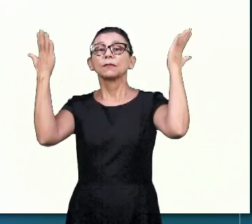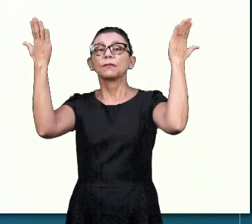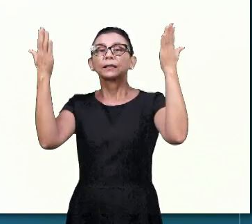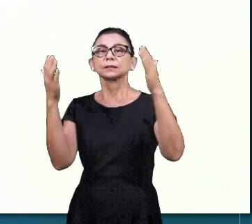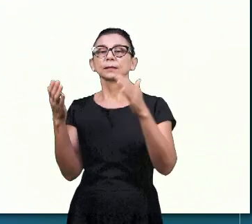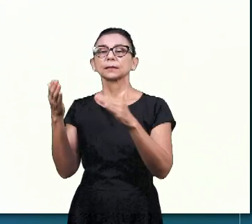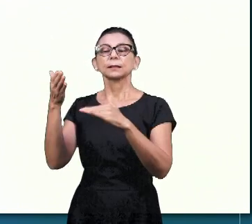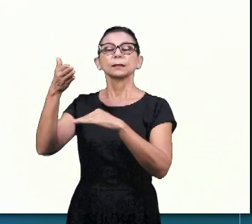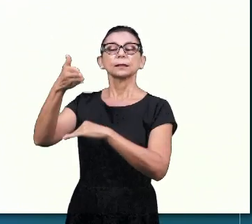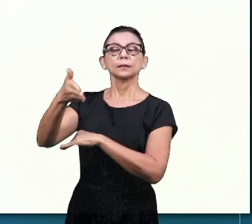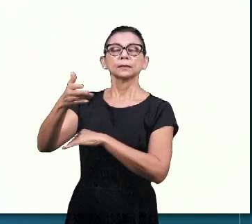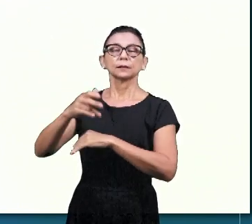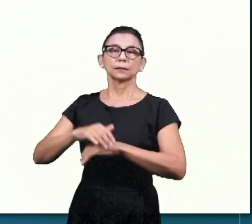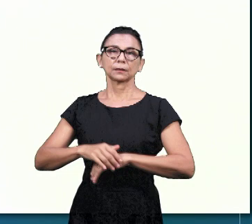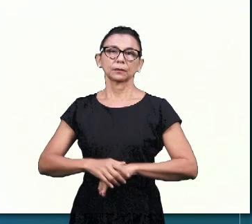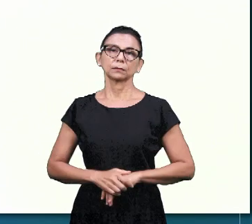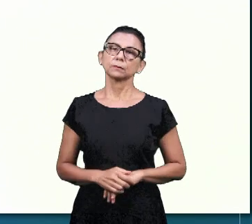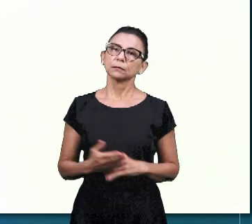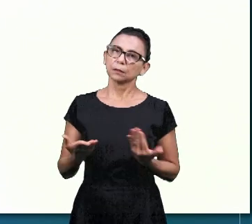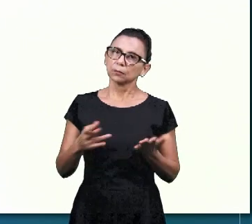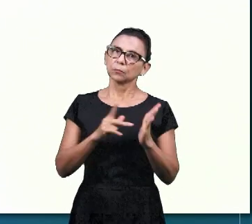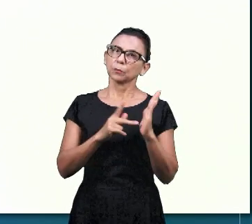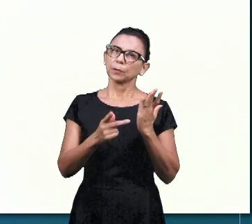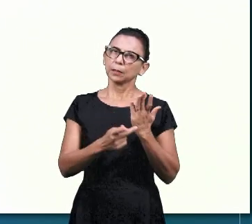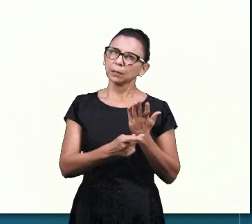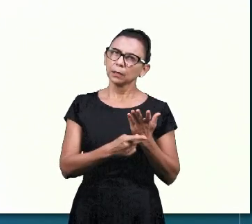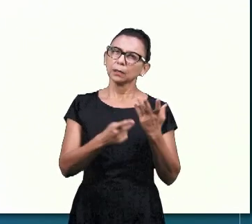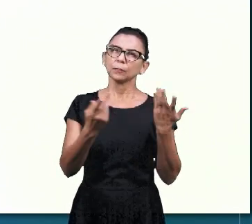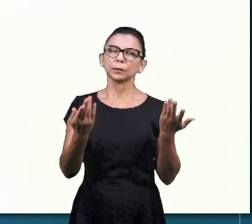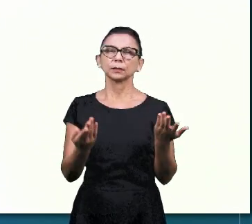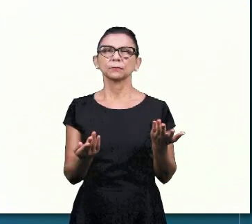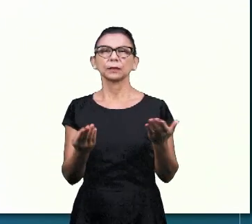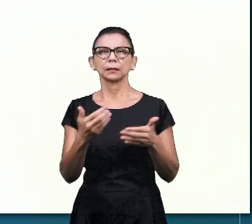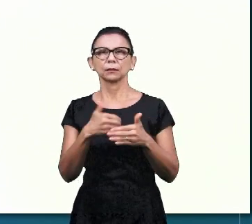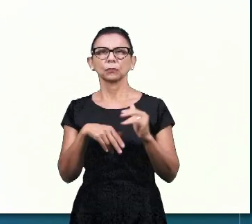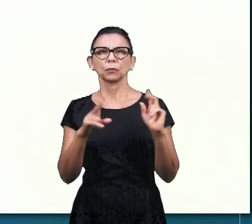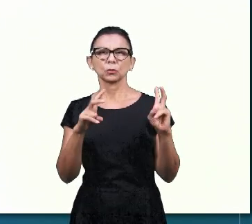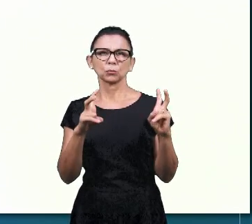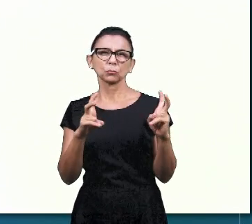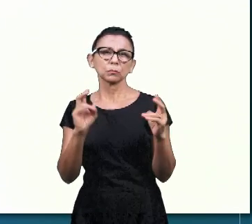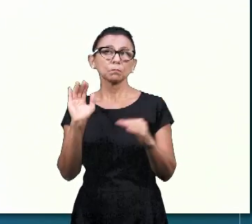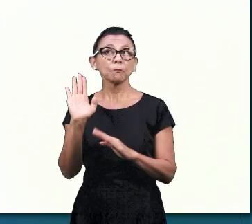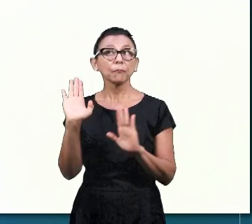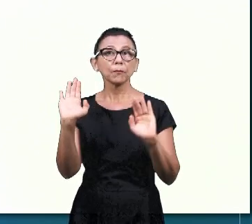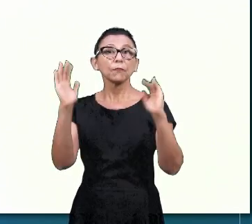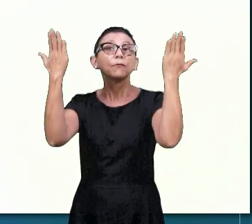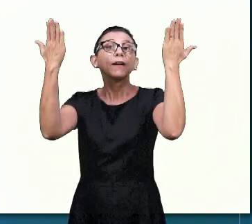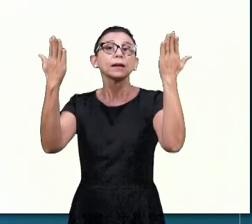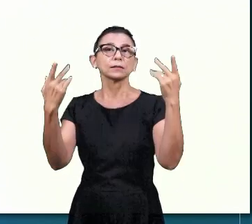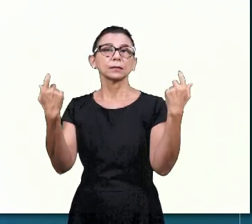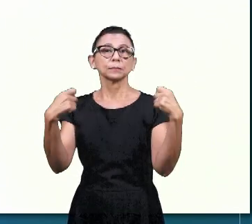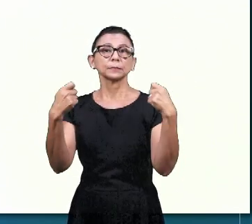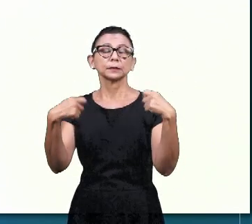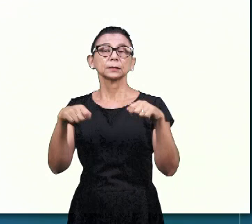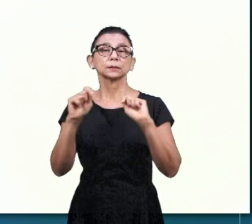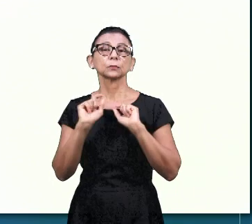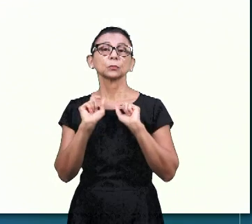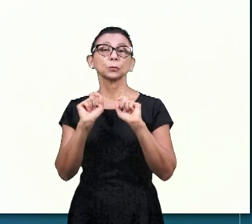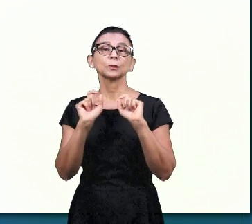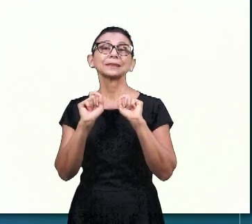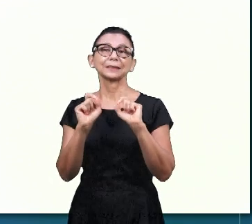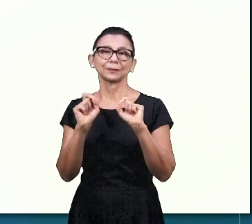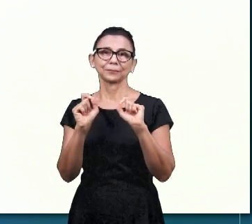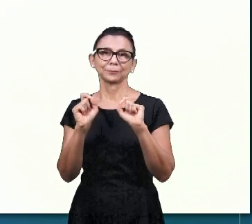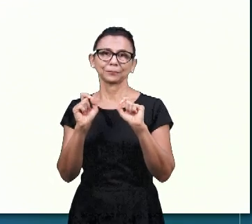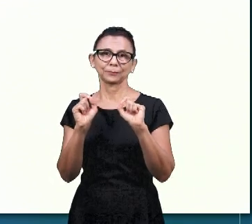c'est une parabole qui naturellement va parler d'une fête. Et la question 5 demande quels étaient les prérequis pour entrer